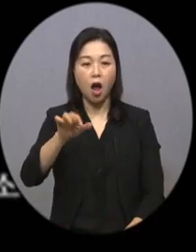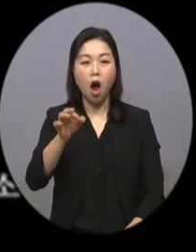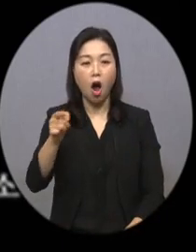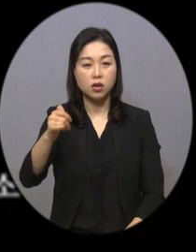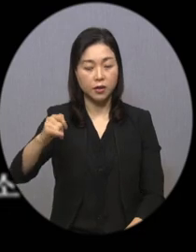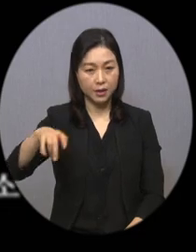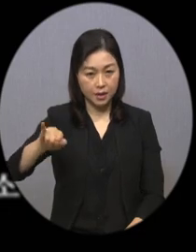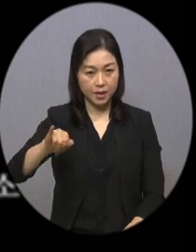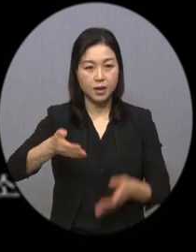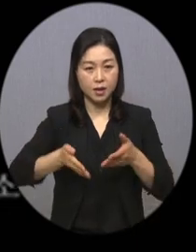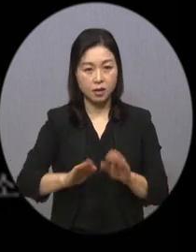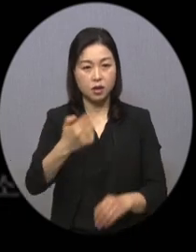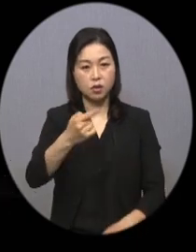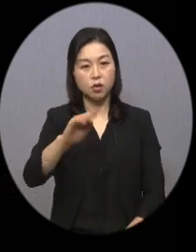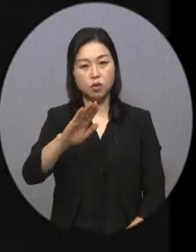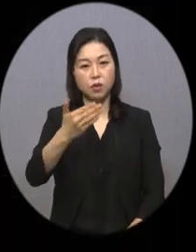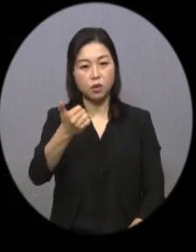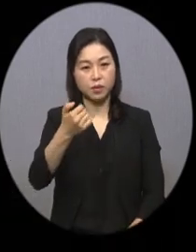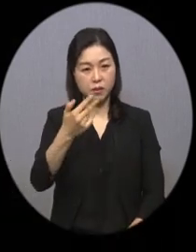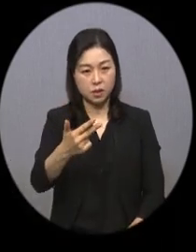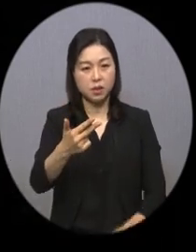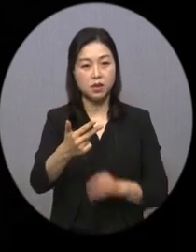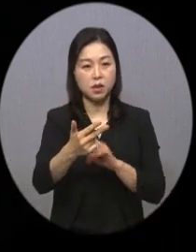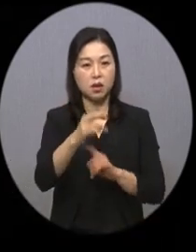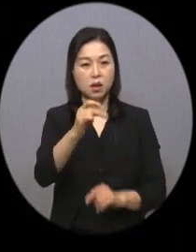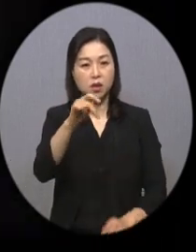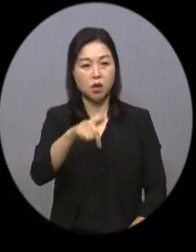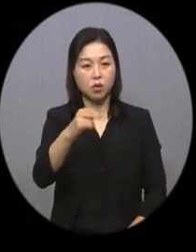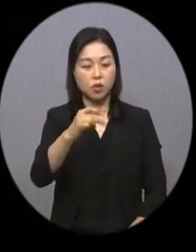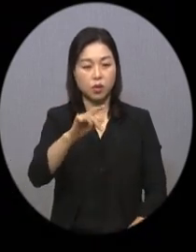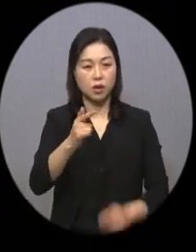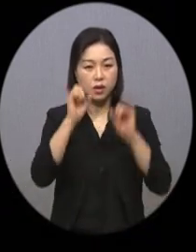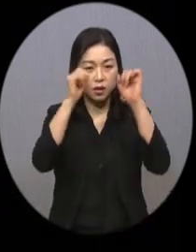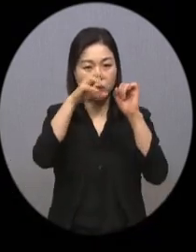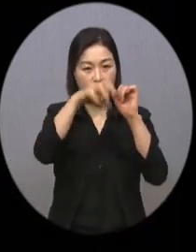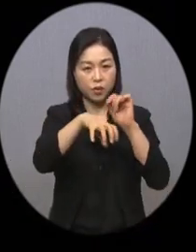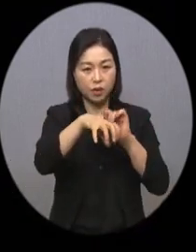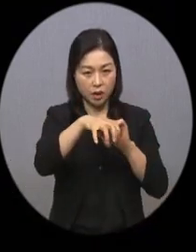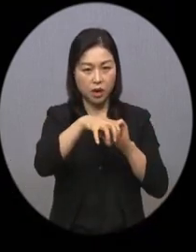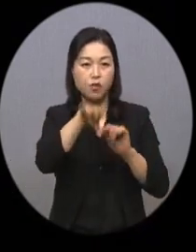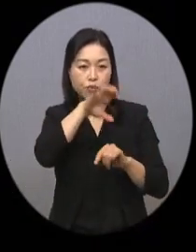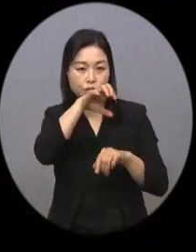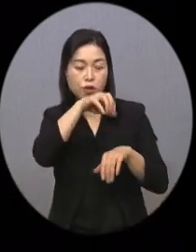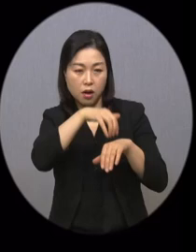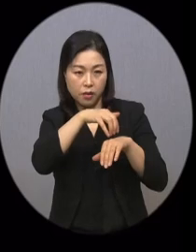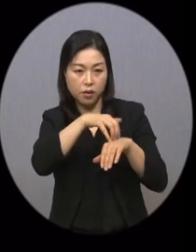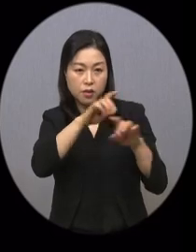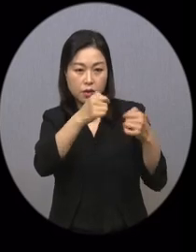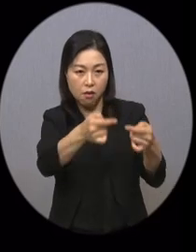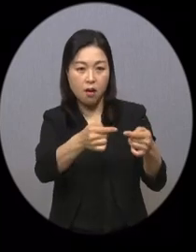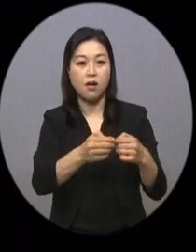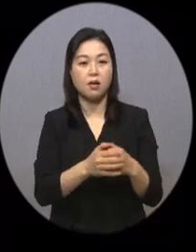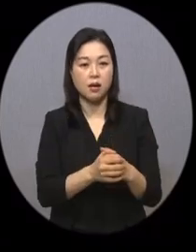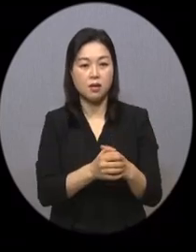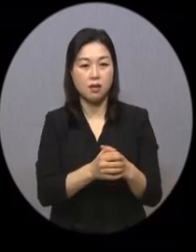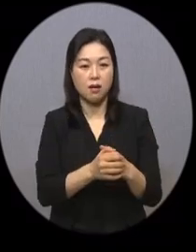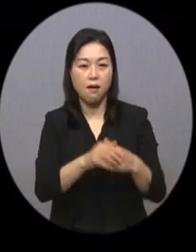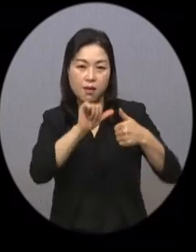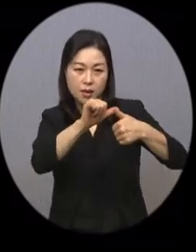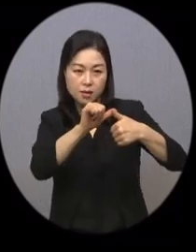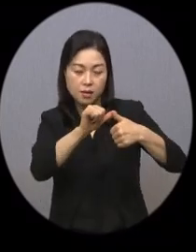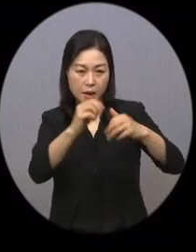태어나 1957년 역도산 체육관 문화생으로 입문하면서 레슬링을 시작해 박치기를